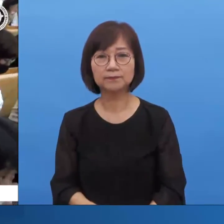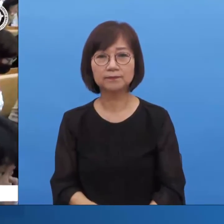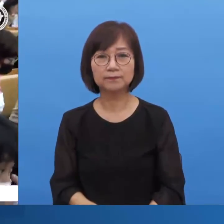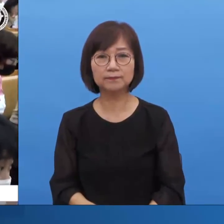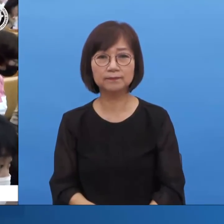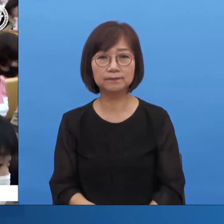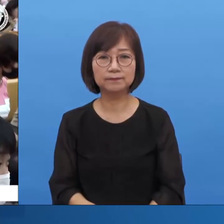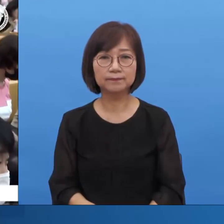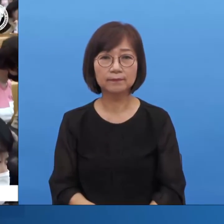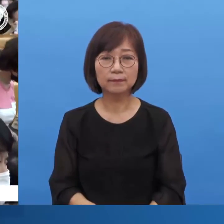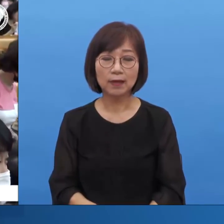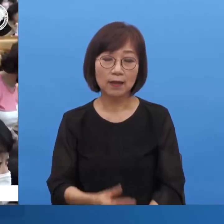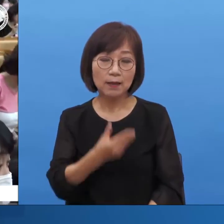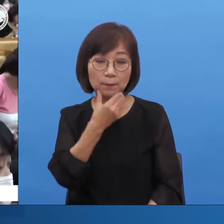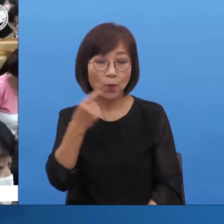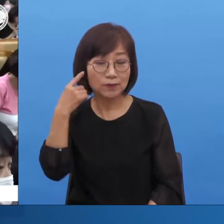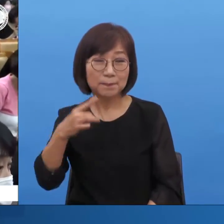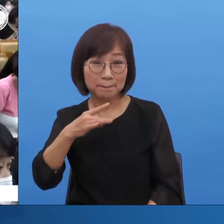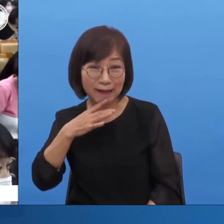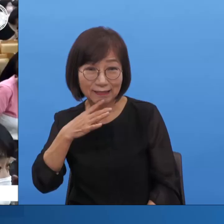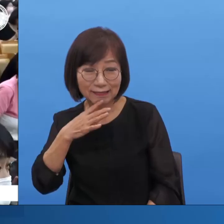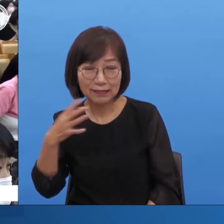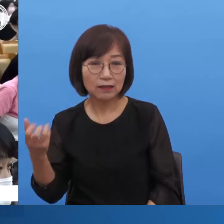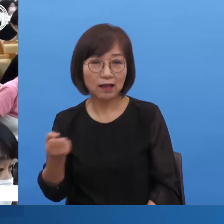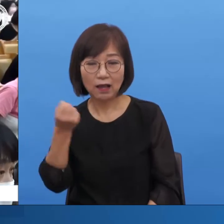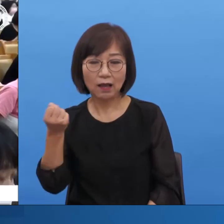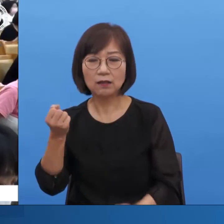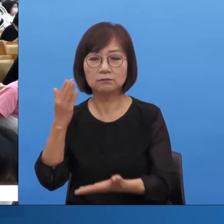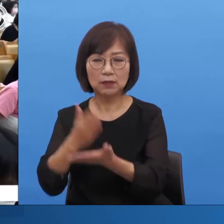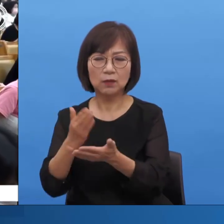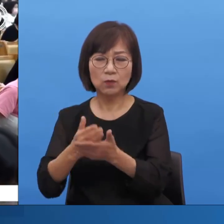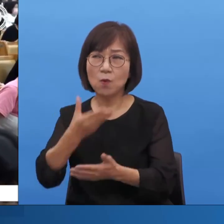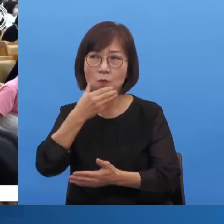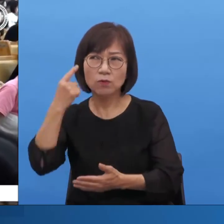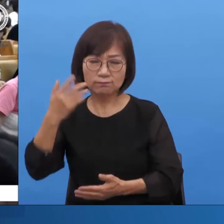아니에요. 복음만 가져서는 안 되고 복음화가 돼야 되는 겁니다.